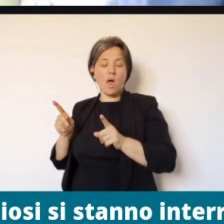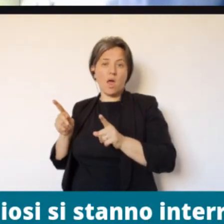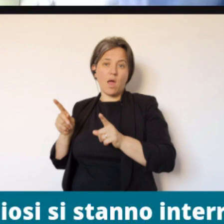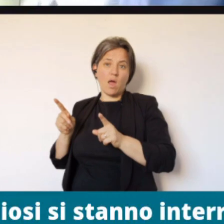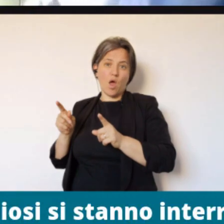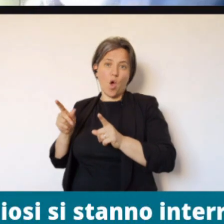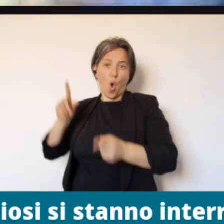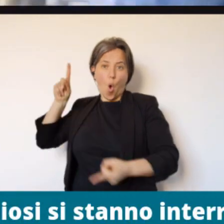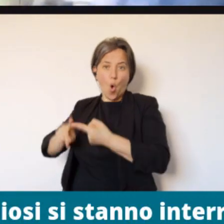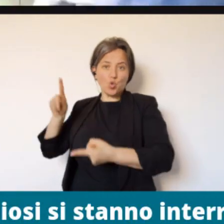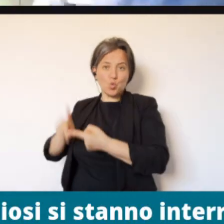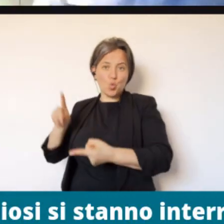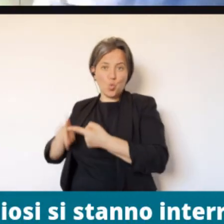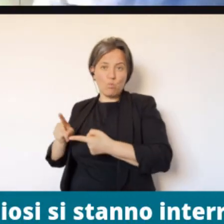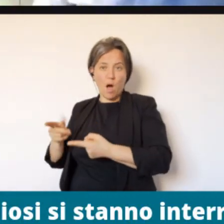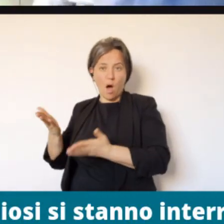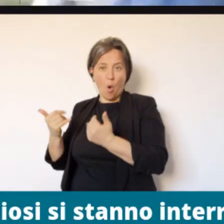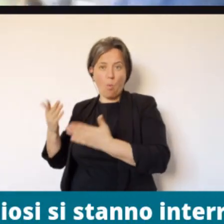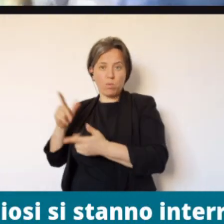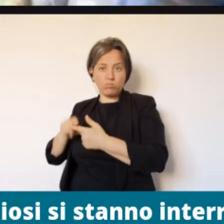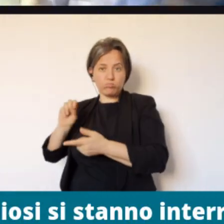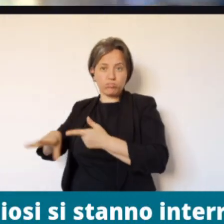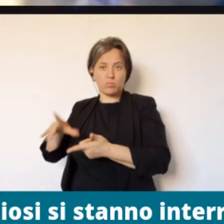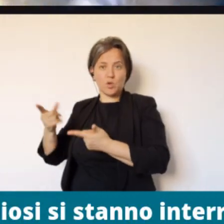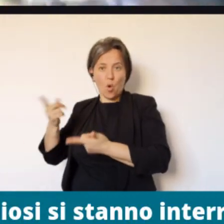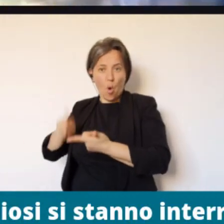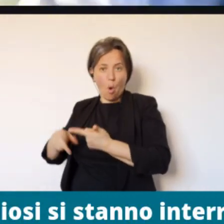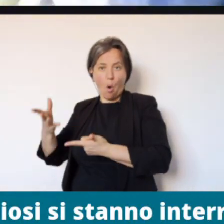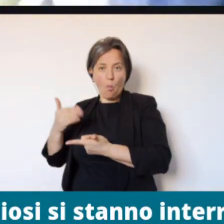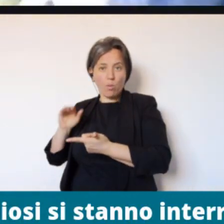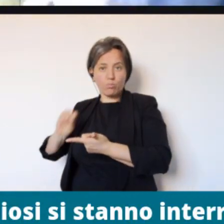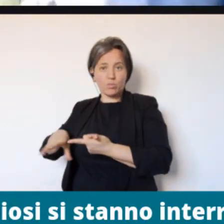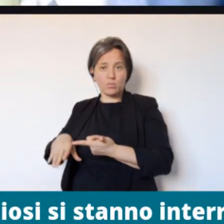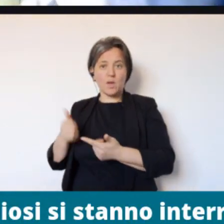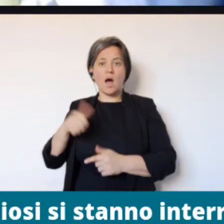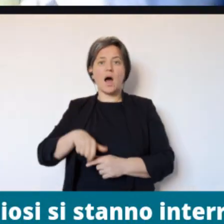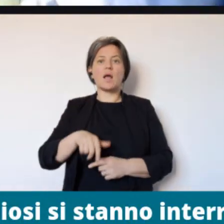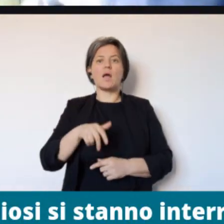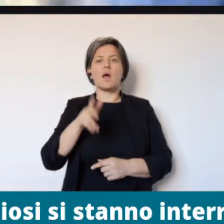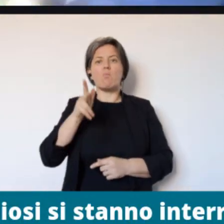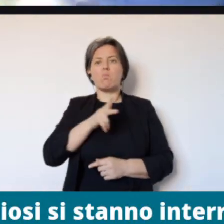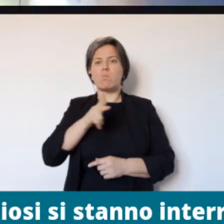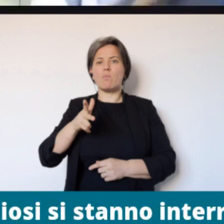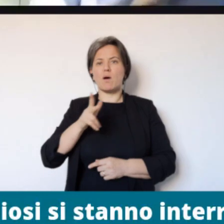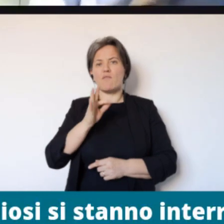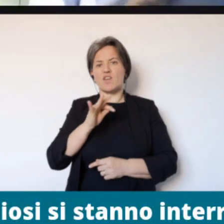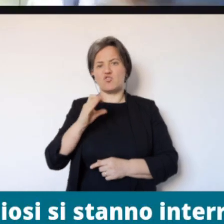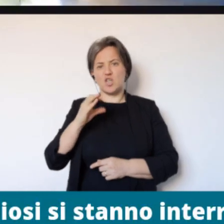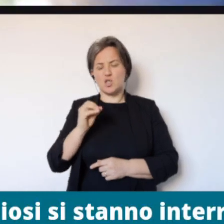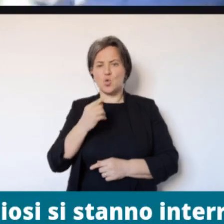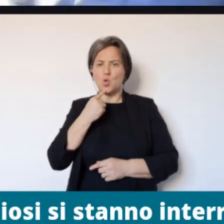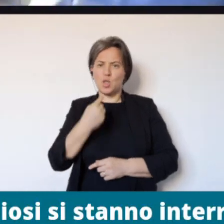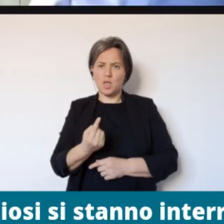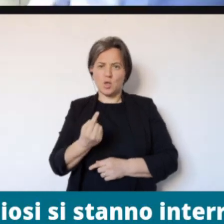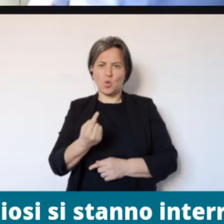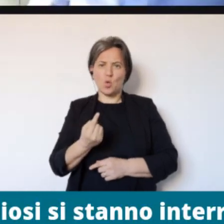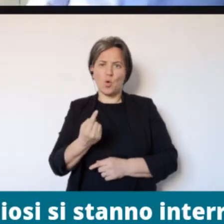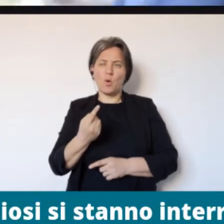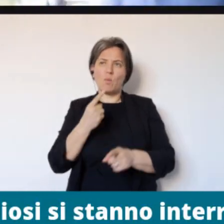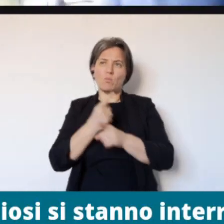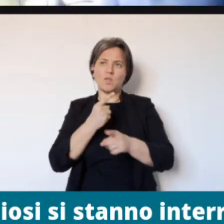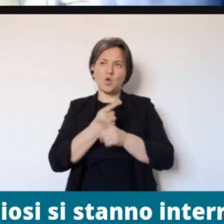Francesco ci ha detto nella Laudato Si come conciliare sviluppo economico,